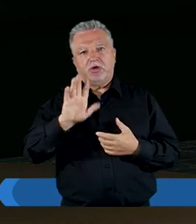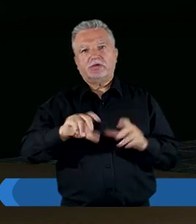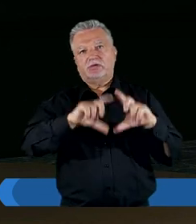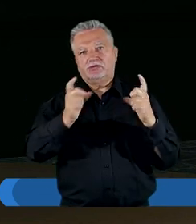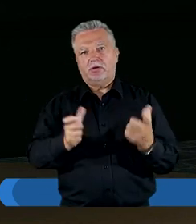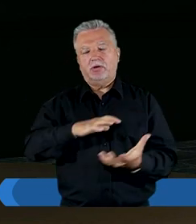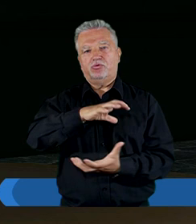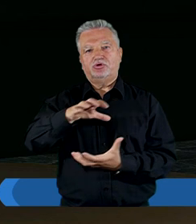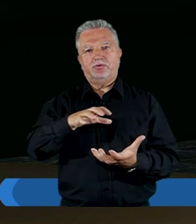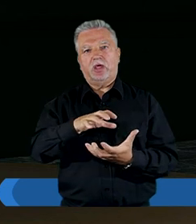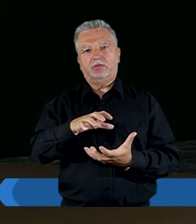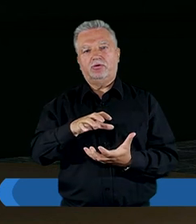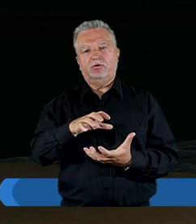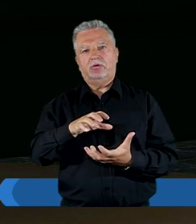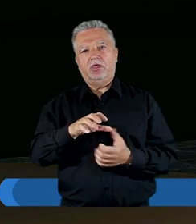światu,